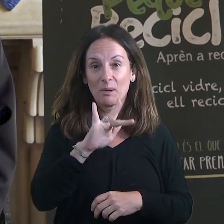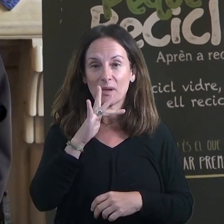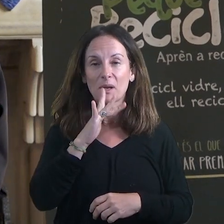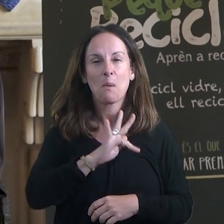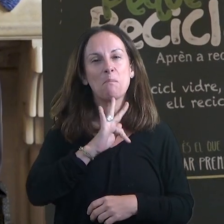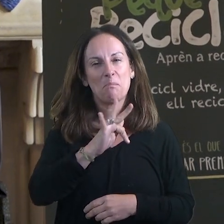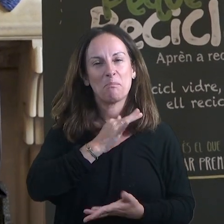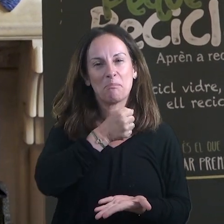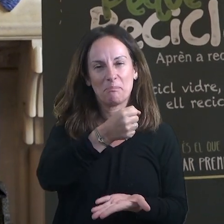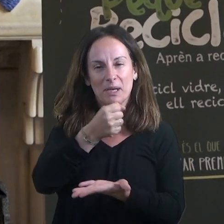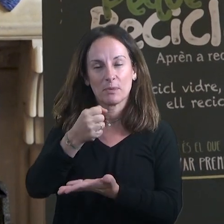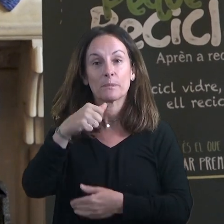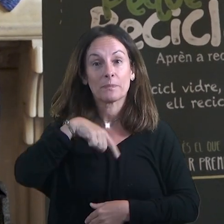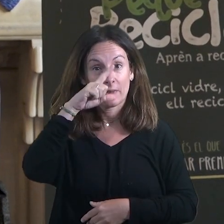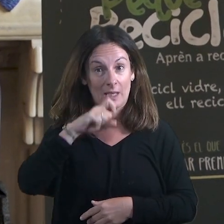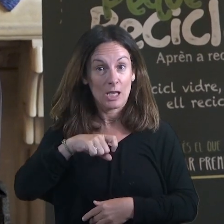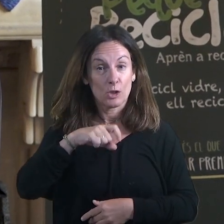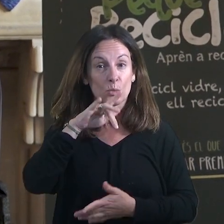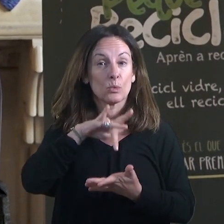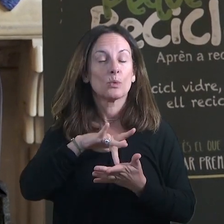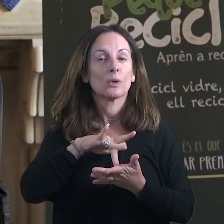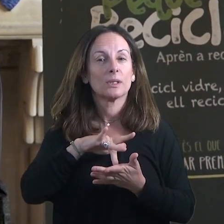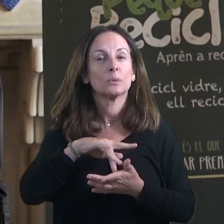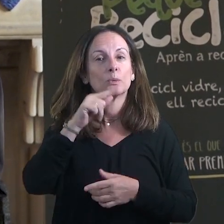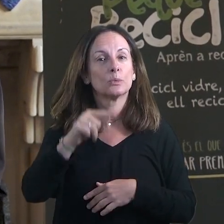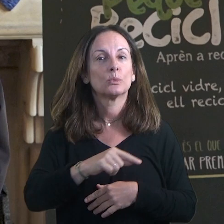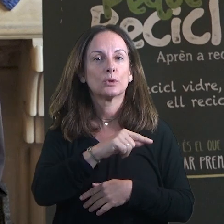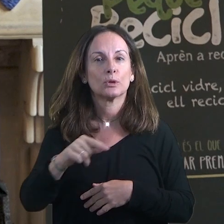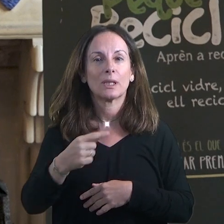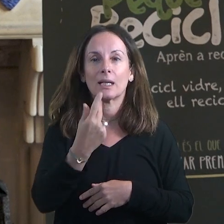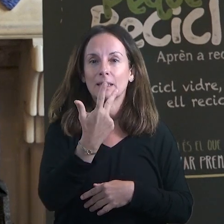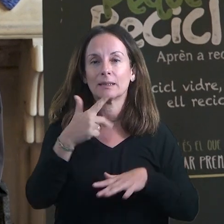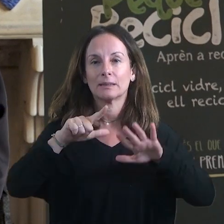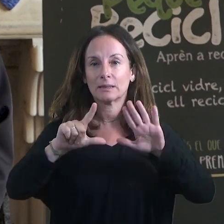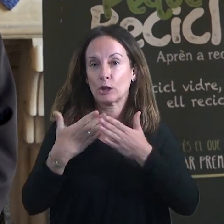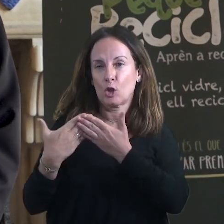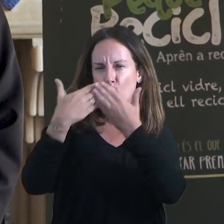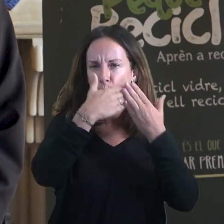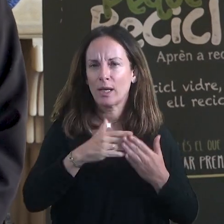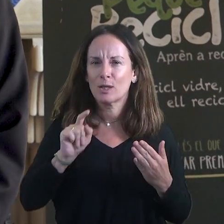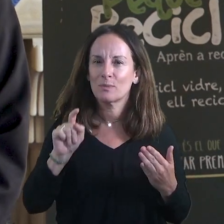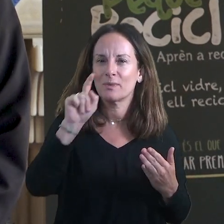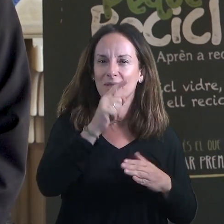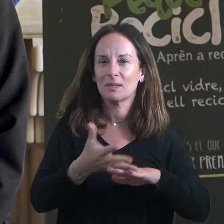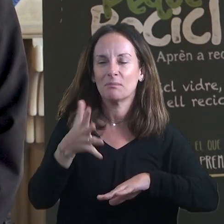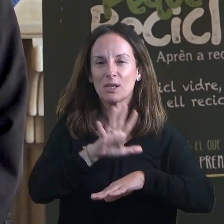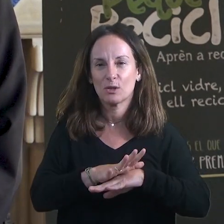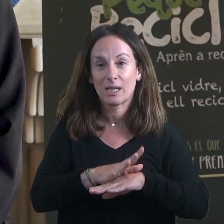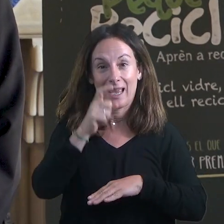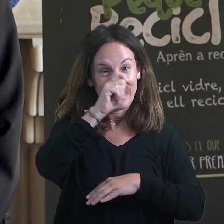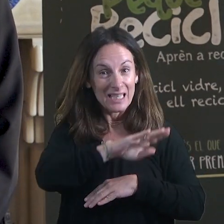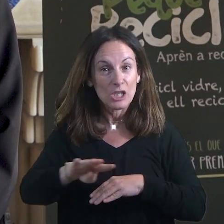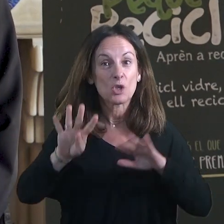vidre. Enguany hi ha hagut 37 col·legis a tot Mallorca, més de 9.000